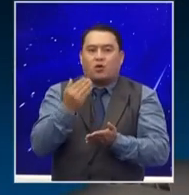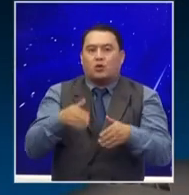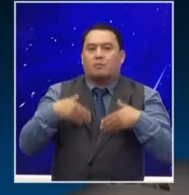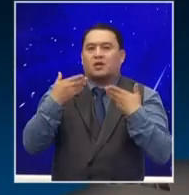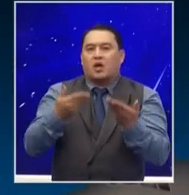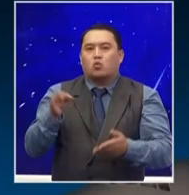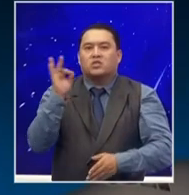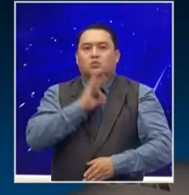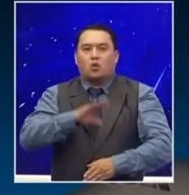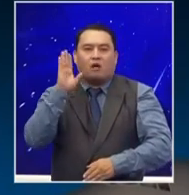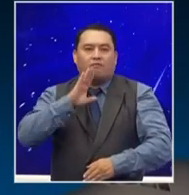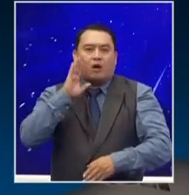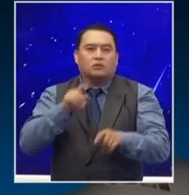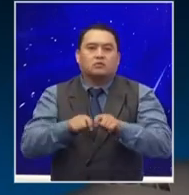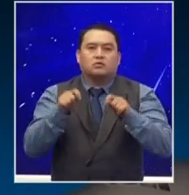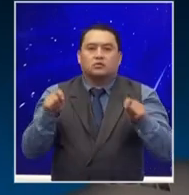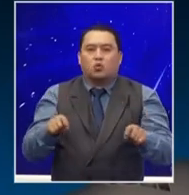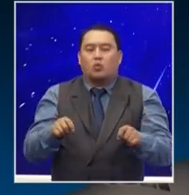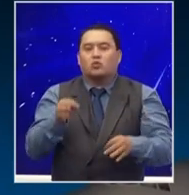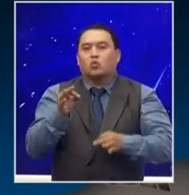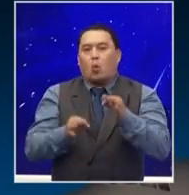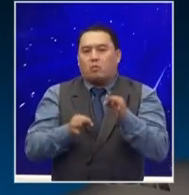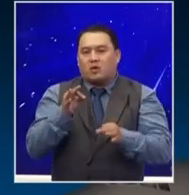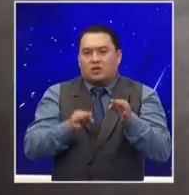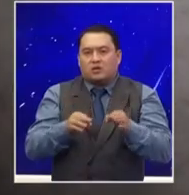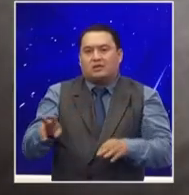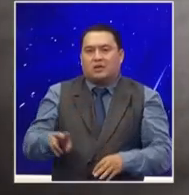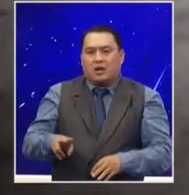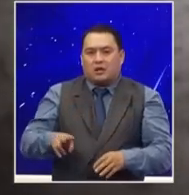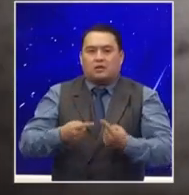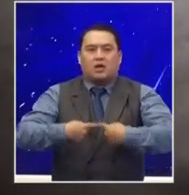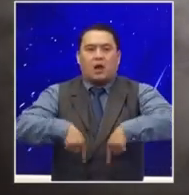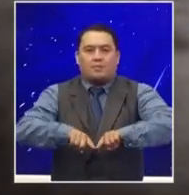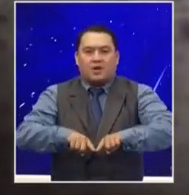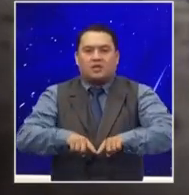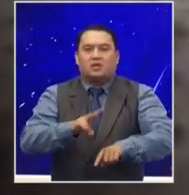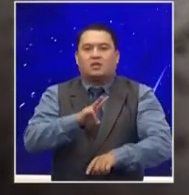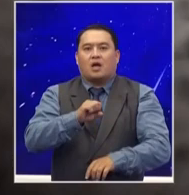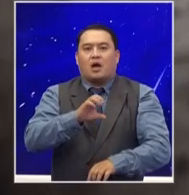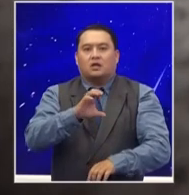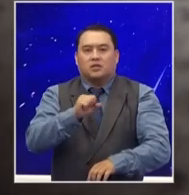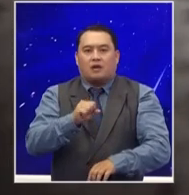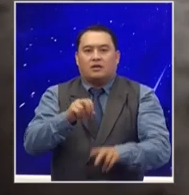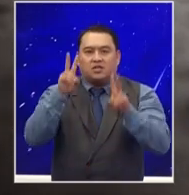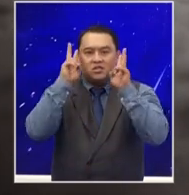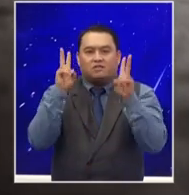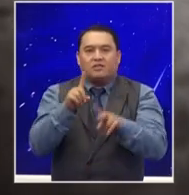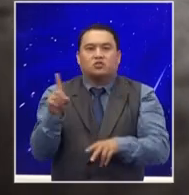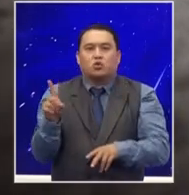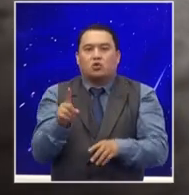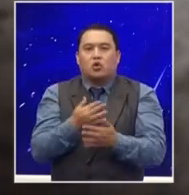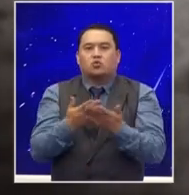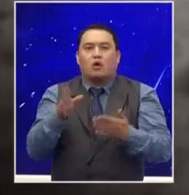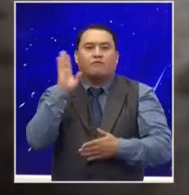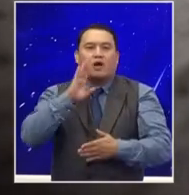предлагали использовать даже для создания топлива. Впрочем, по словам директора департамента астрофизики НАСА, пока неизвестно,